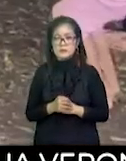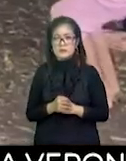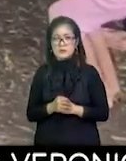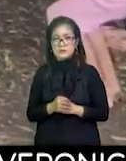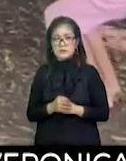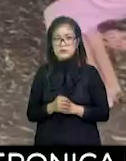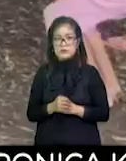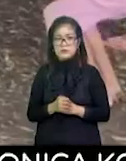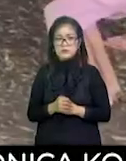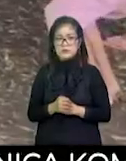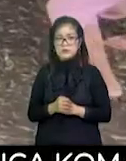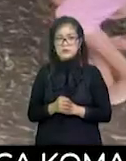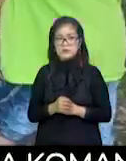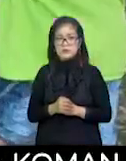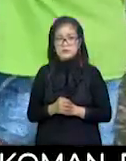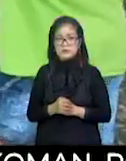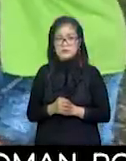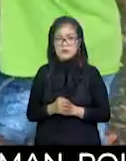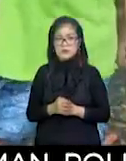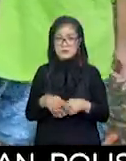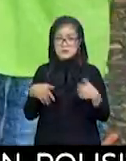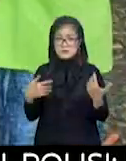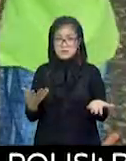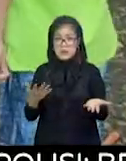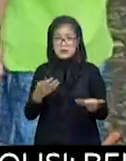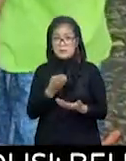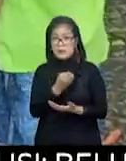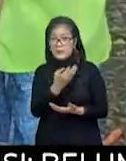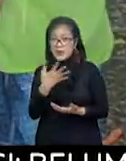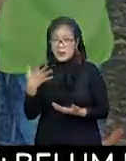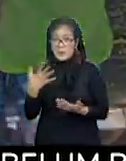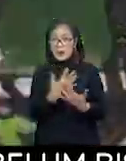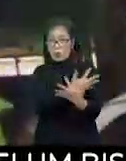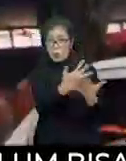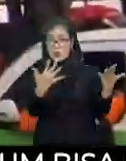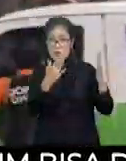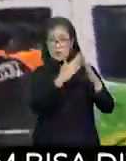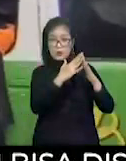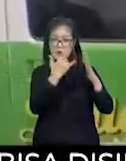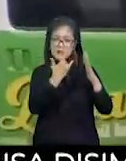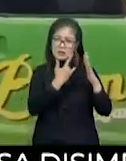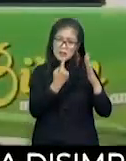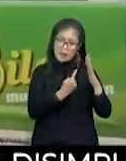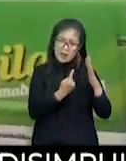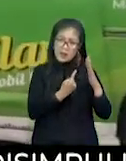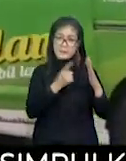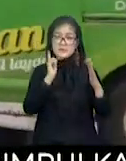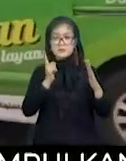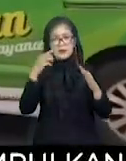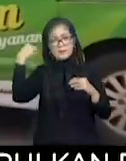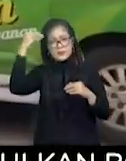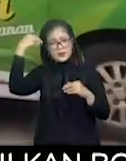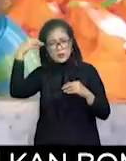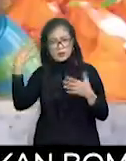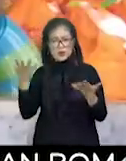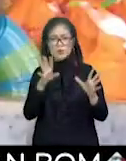Sebagian warga memilih bertahan di pengungsian karena rumah mereka masih dalam proses pembersihan. Namun sebagian warga juga bingung kemana mereka akan pulang